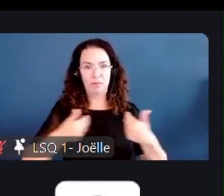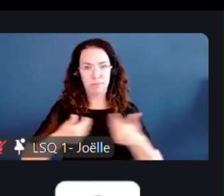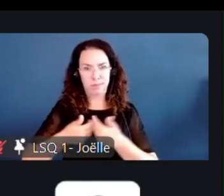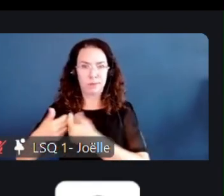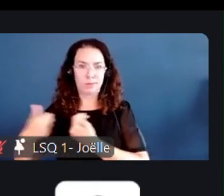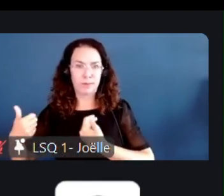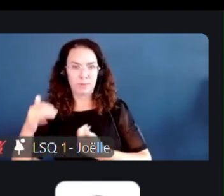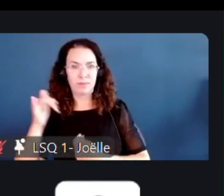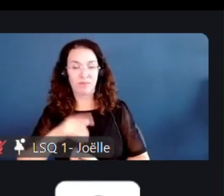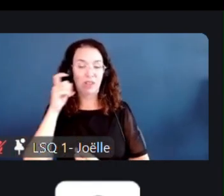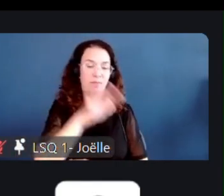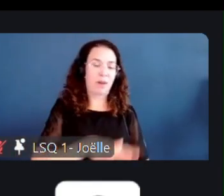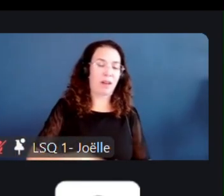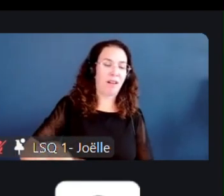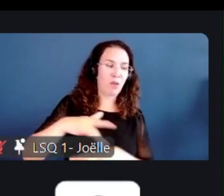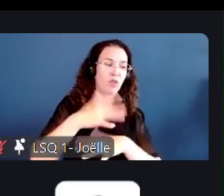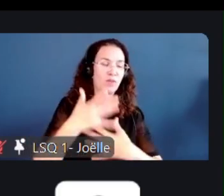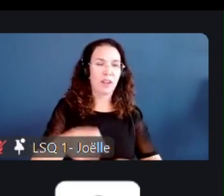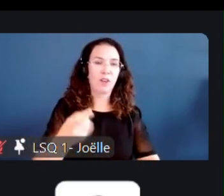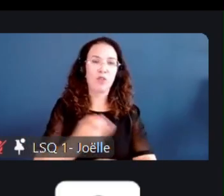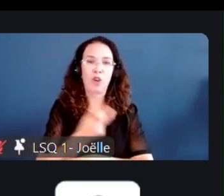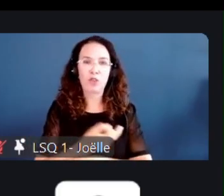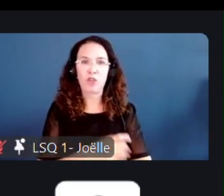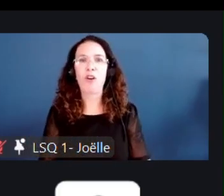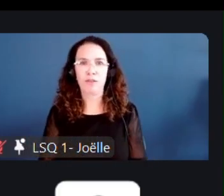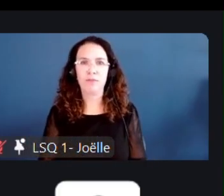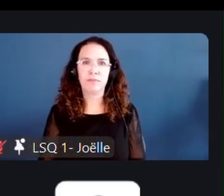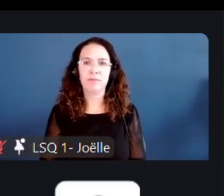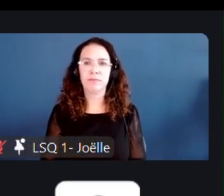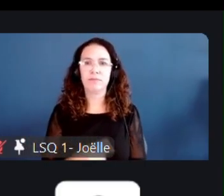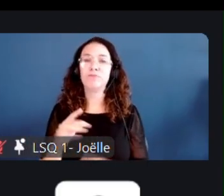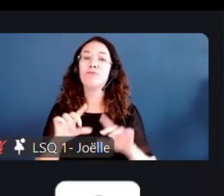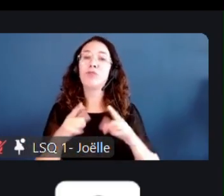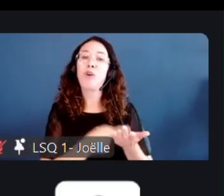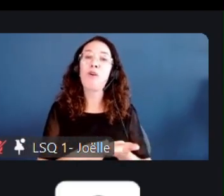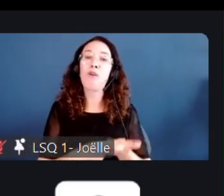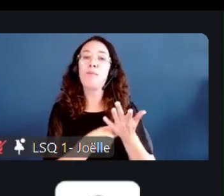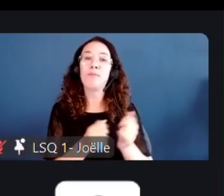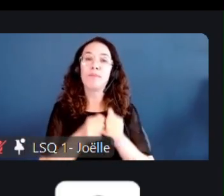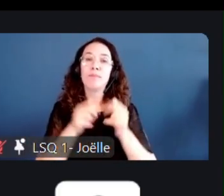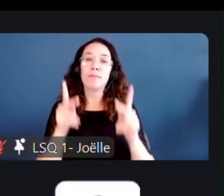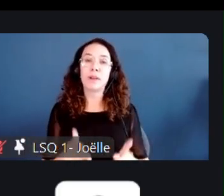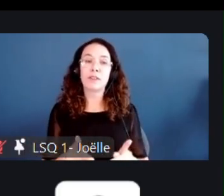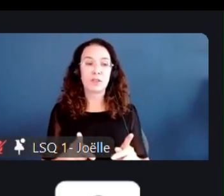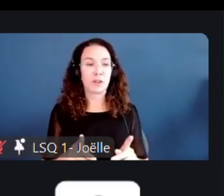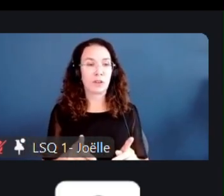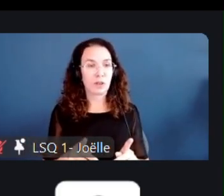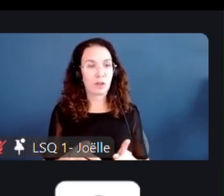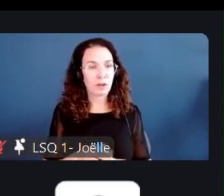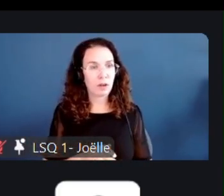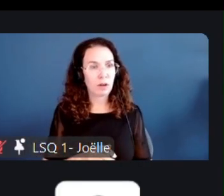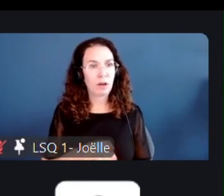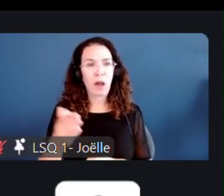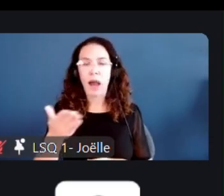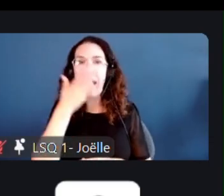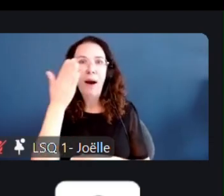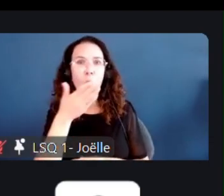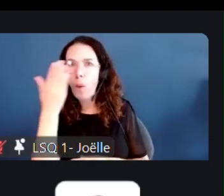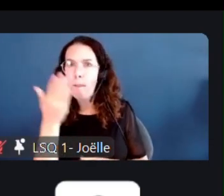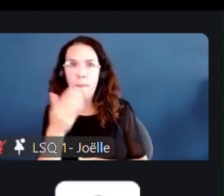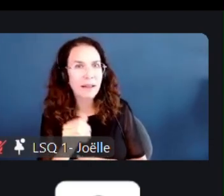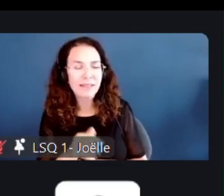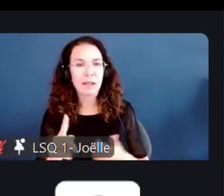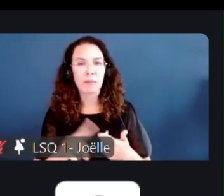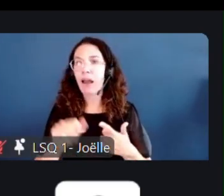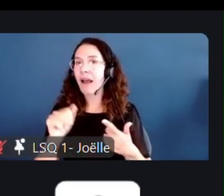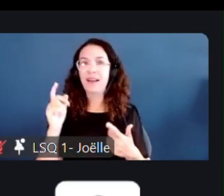raison de leur expérience. Comme a été partagé lors d'un groupe de discussion avec des personnes aromatiques et asexuelles, ainsi qu'un avec